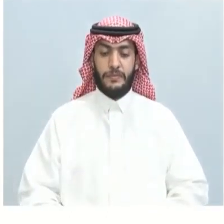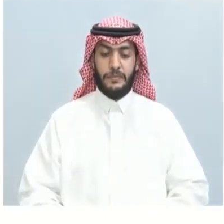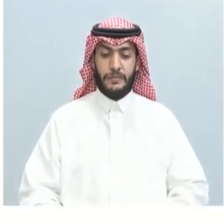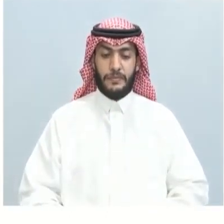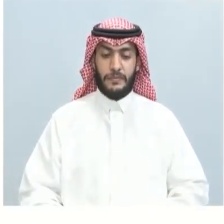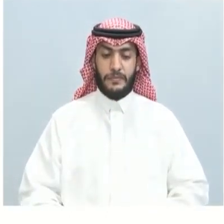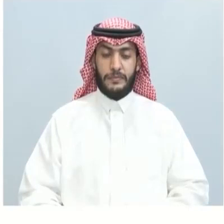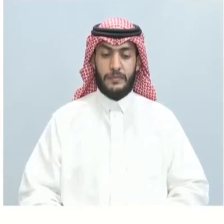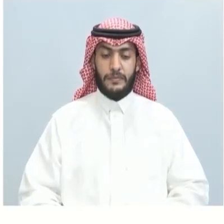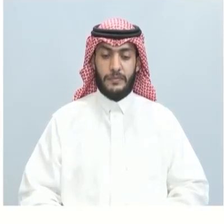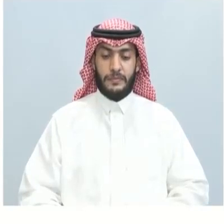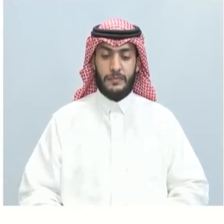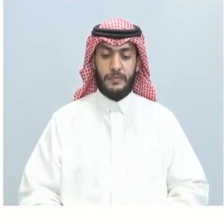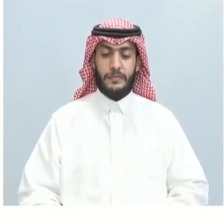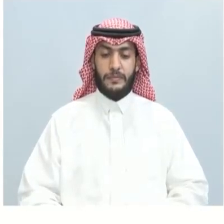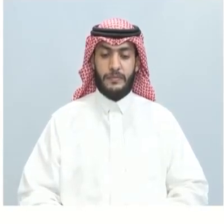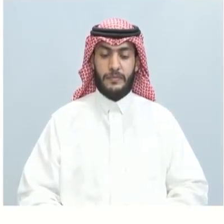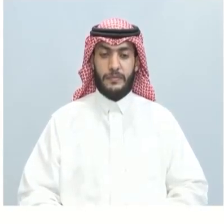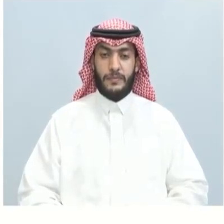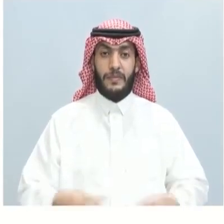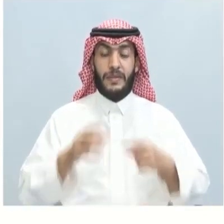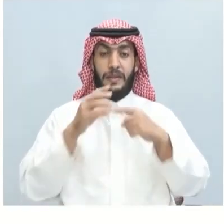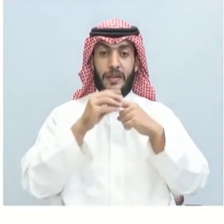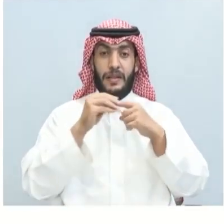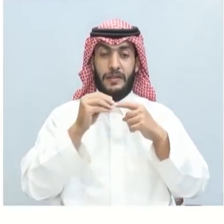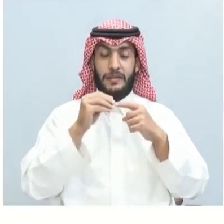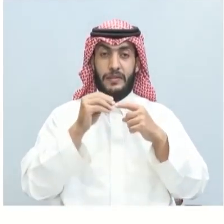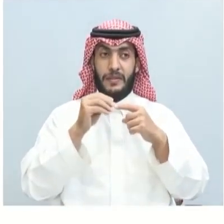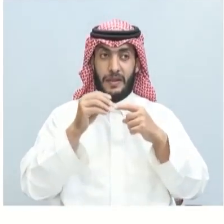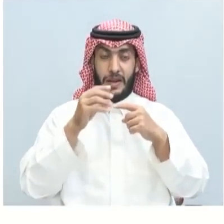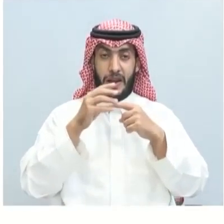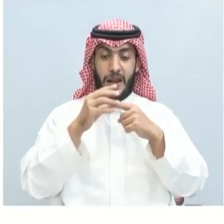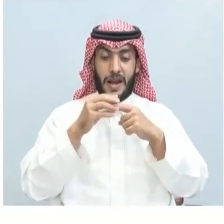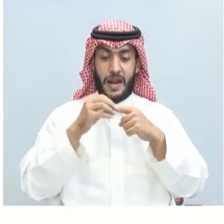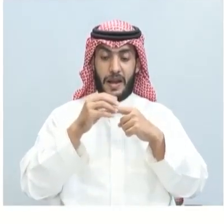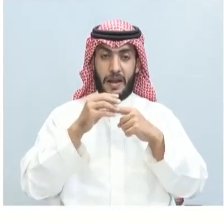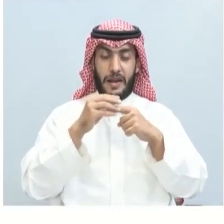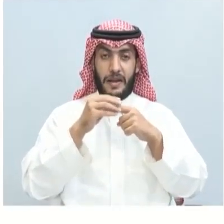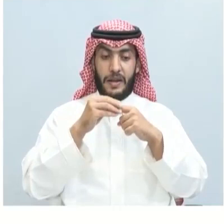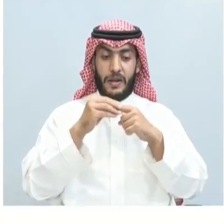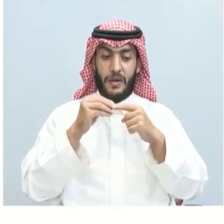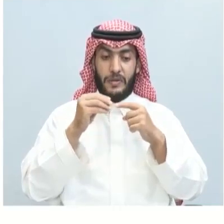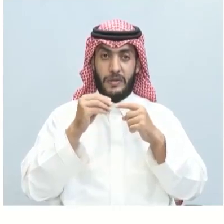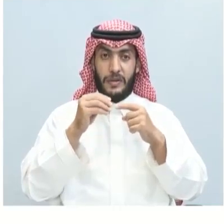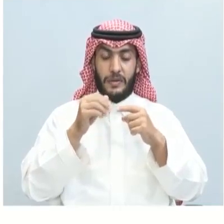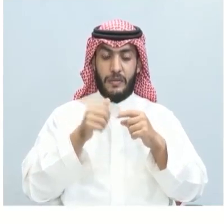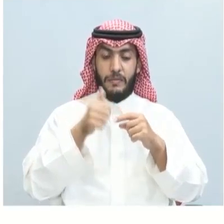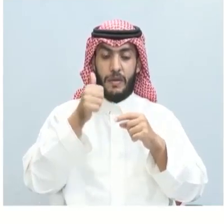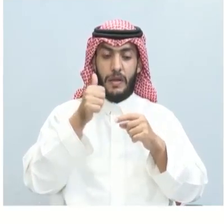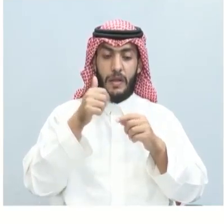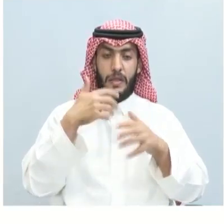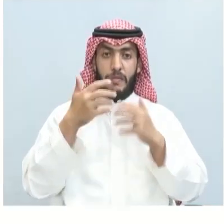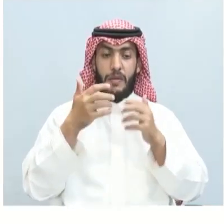واحد اثنين قلنا النقصان اذا تقليل تركيز احد المتفاعلات يتجه